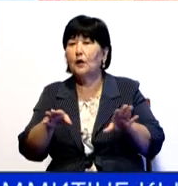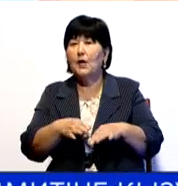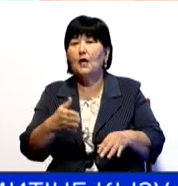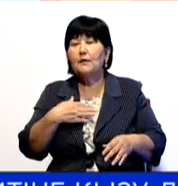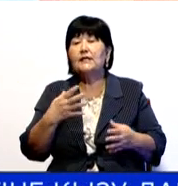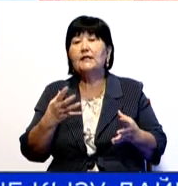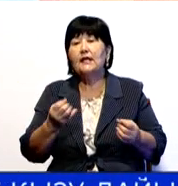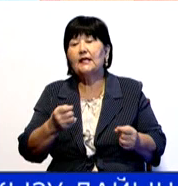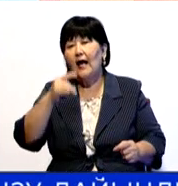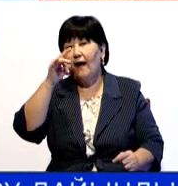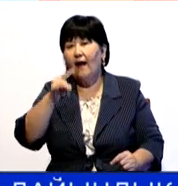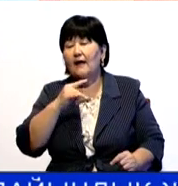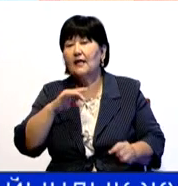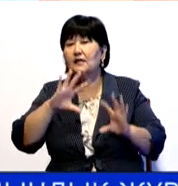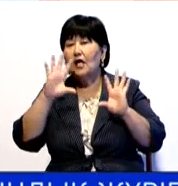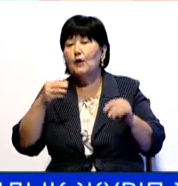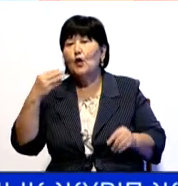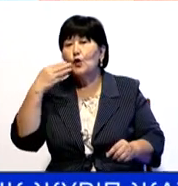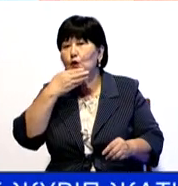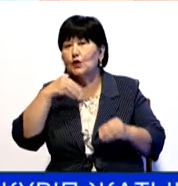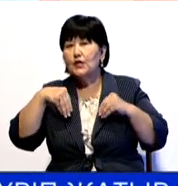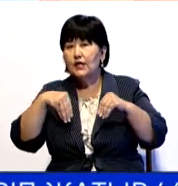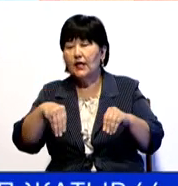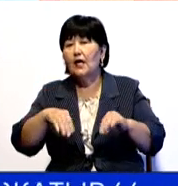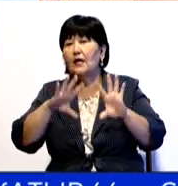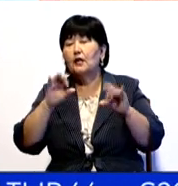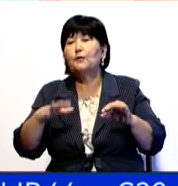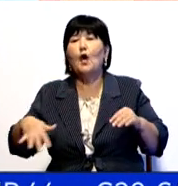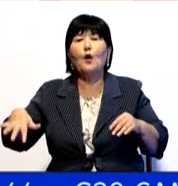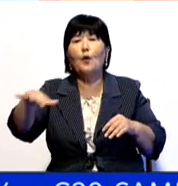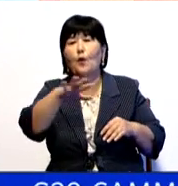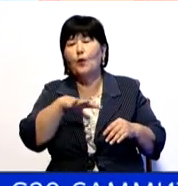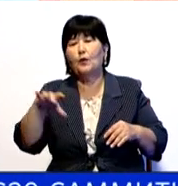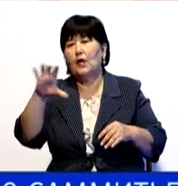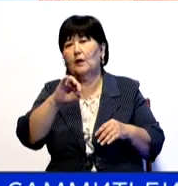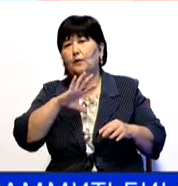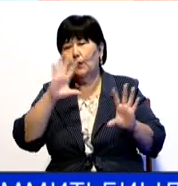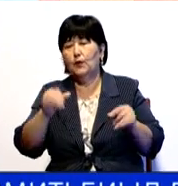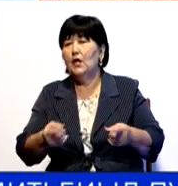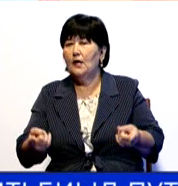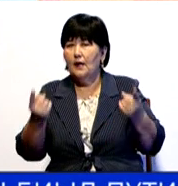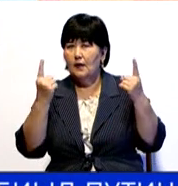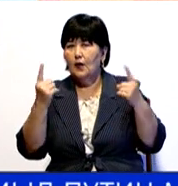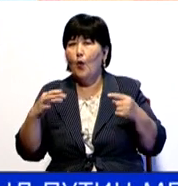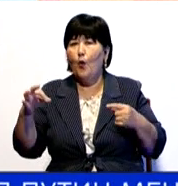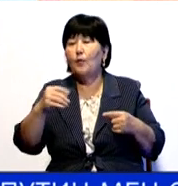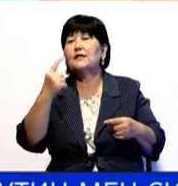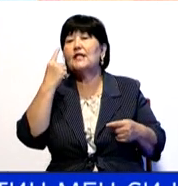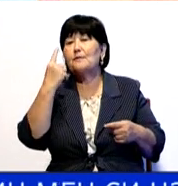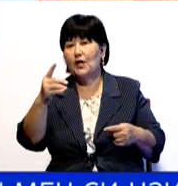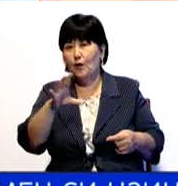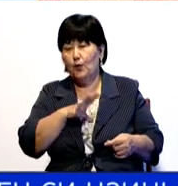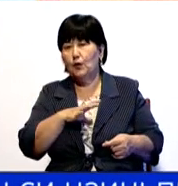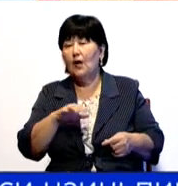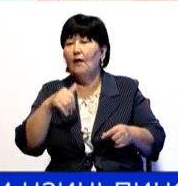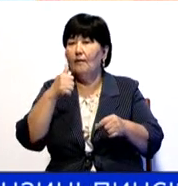енді Қазақстан бойынша күріш егетін, тіптен одақ бойынша күріш егетін ірі облыстың бірі болдық. Ауыл